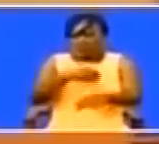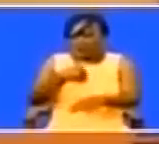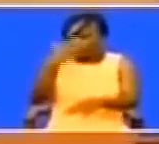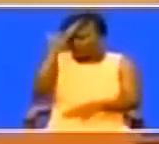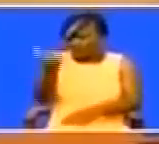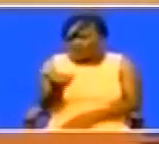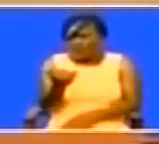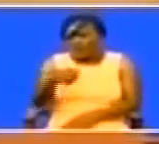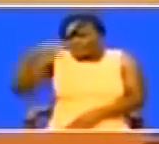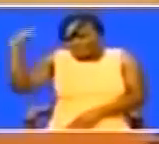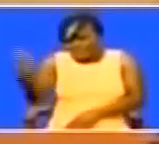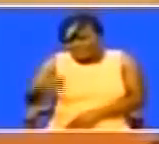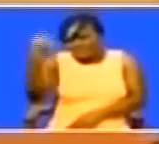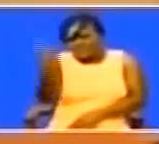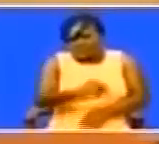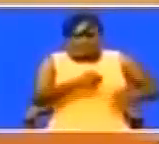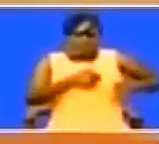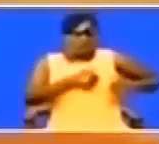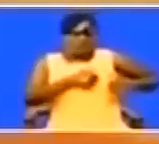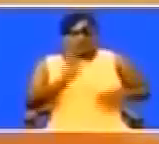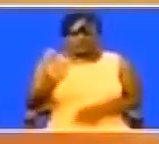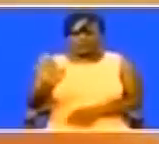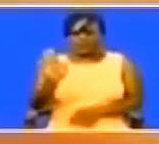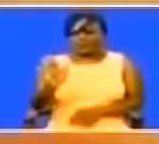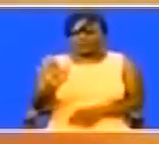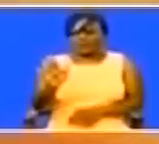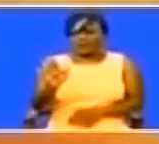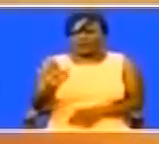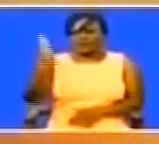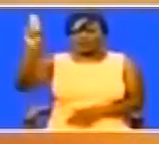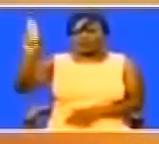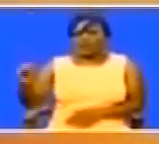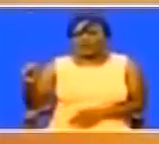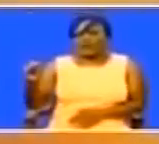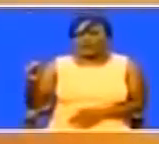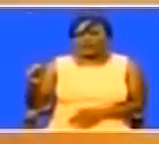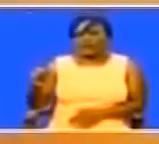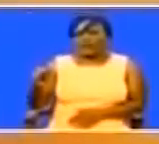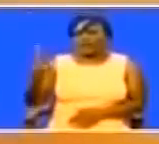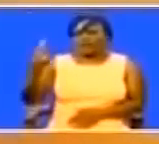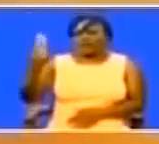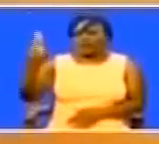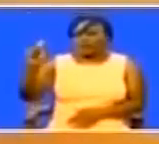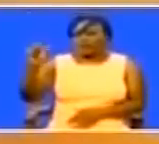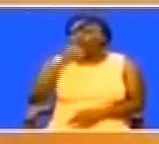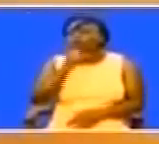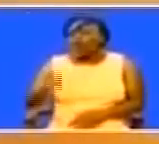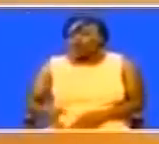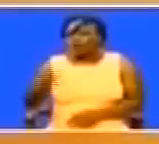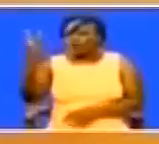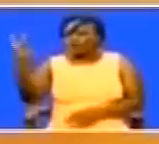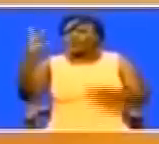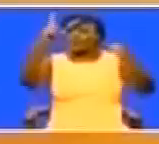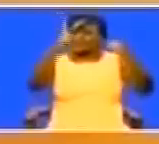anachodai ni kuadhibiwa na mpenziwe ambaye ni mfanyikazi wa shirika la Umoja wa Mataifa. Ruth Gaki aliye na umri wa miaka